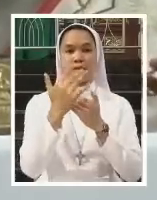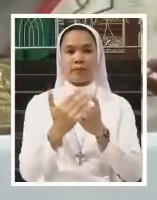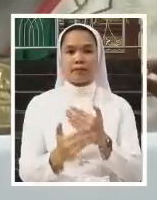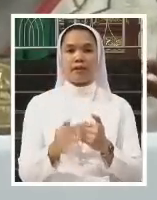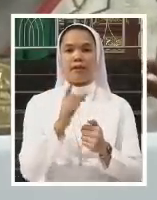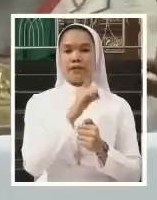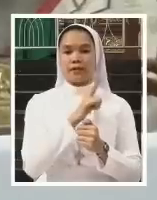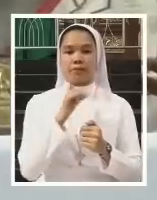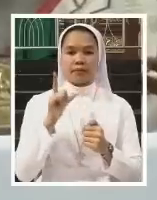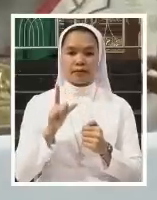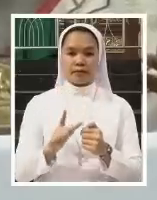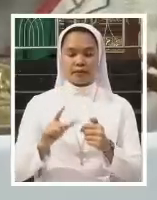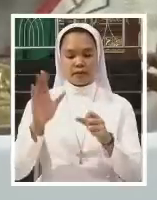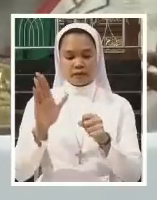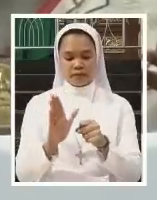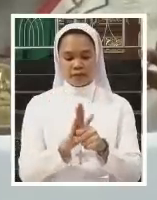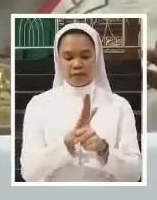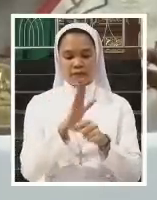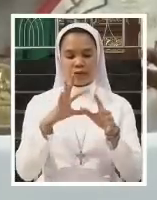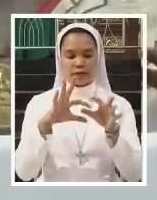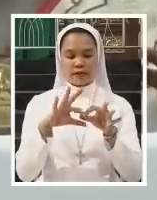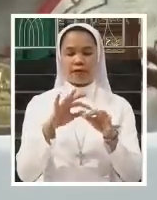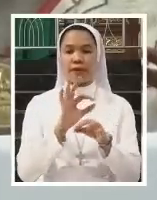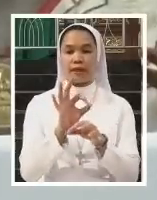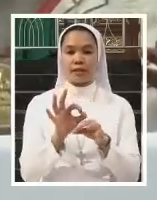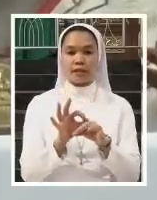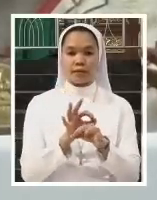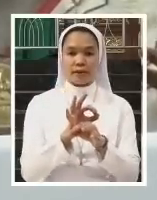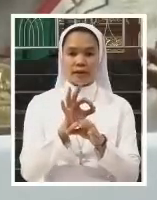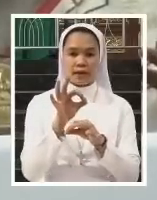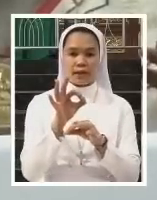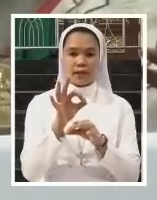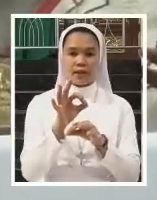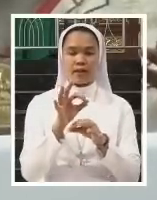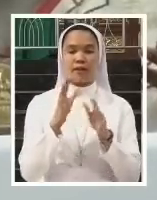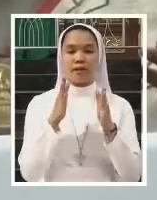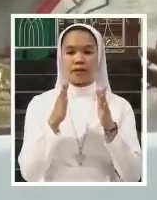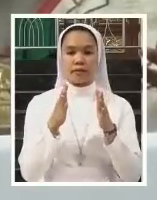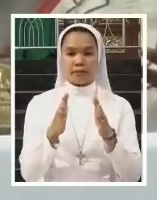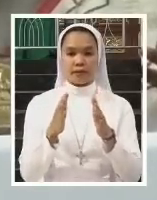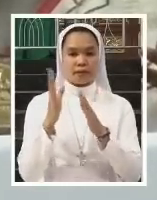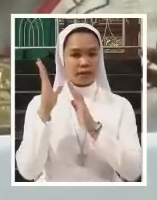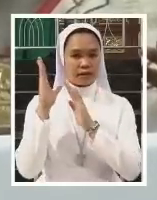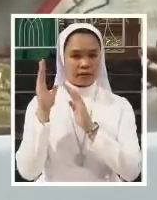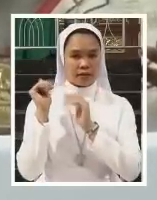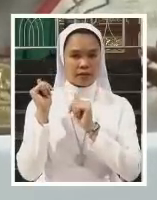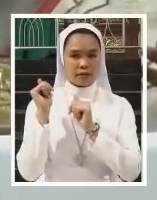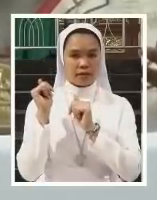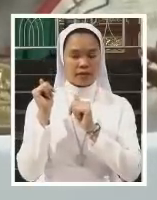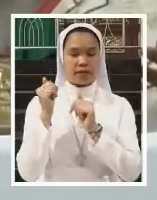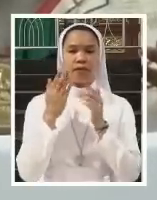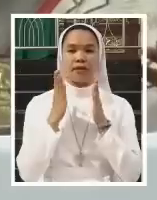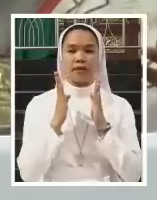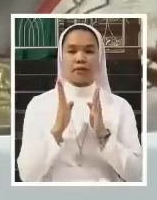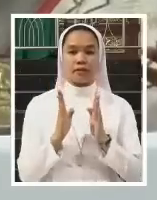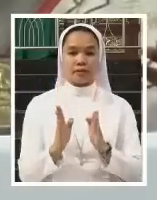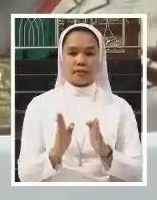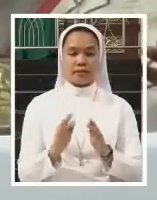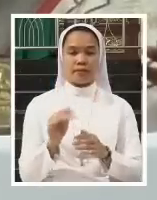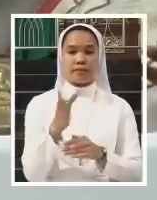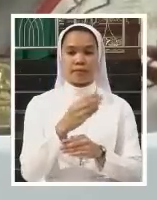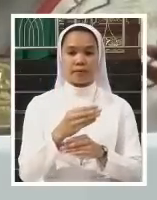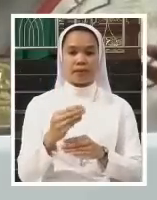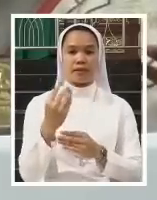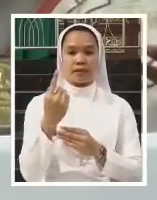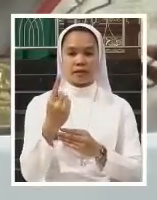aki, panokan sa iyong Espiritu Santo, mabtan man lugod na sarong hawak asin